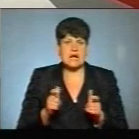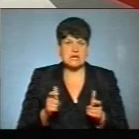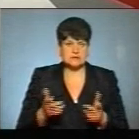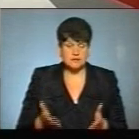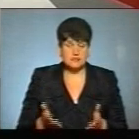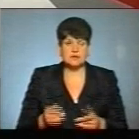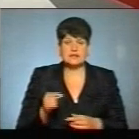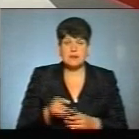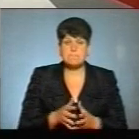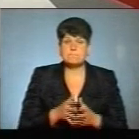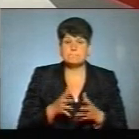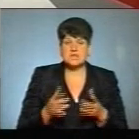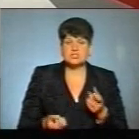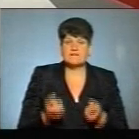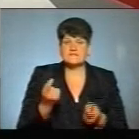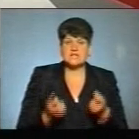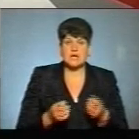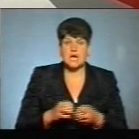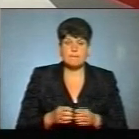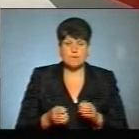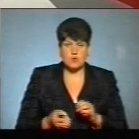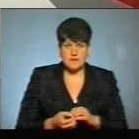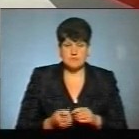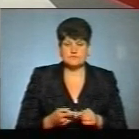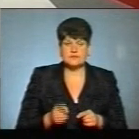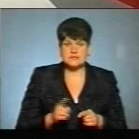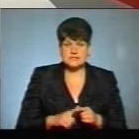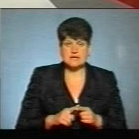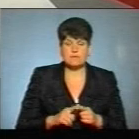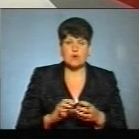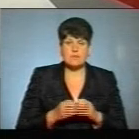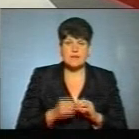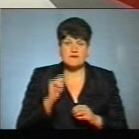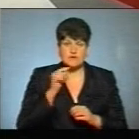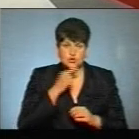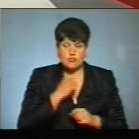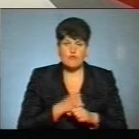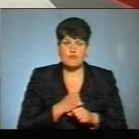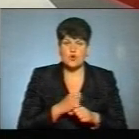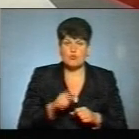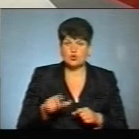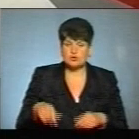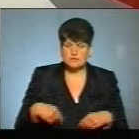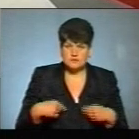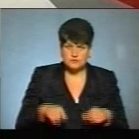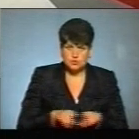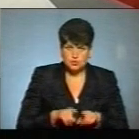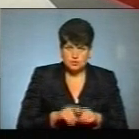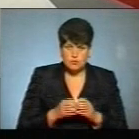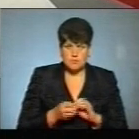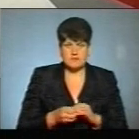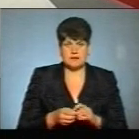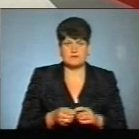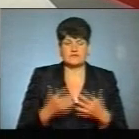більше виникає проблем. Це проблеми і в економіці, і проблеми в роботодавцях, тому що десь